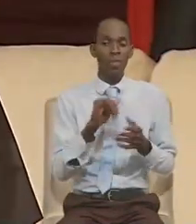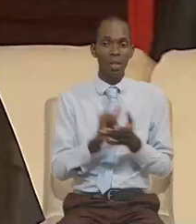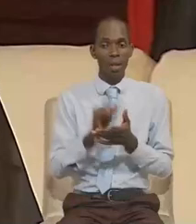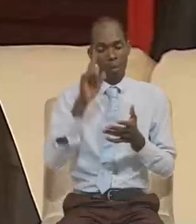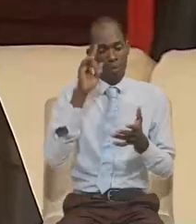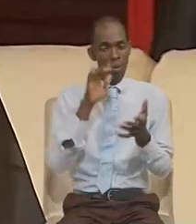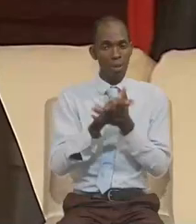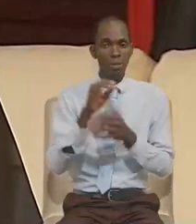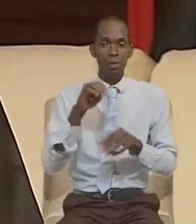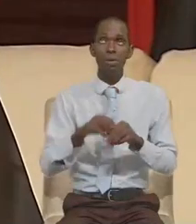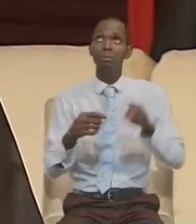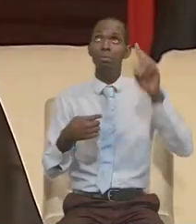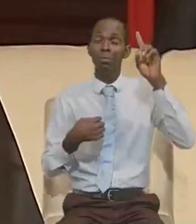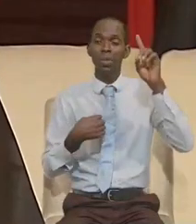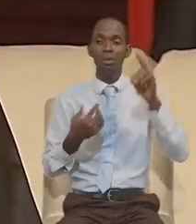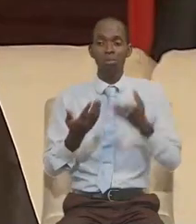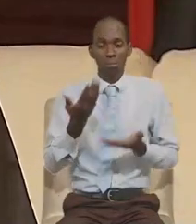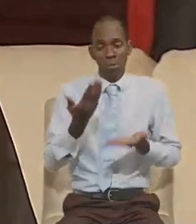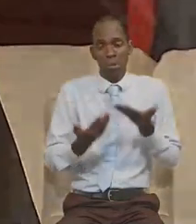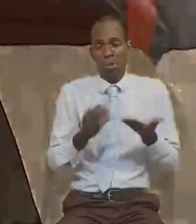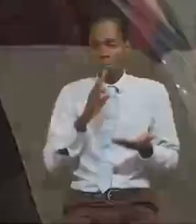quand même il serait mort, il vivra.